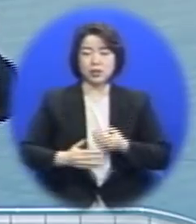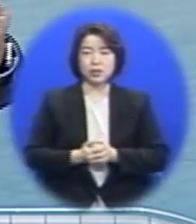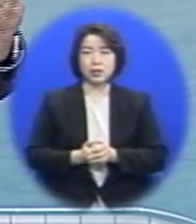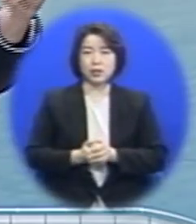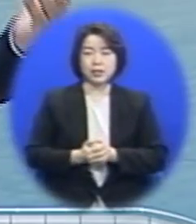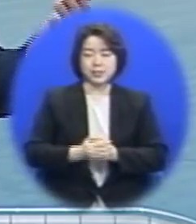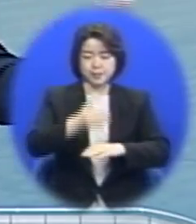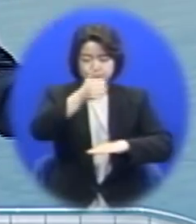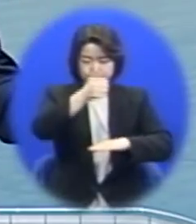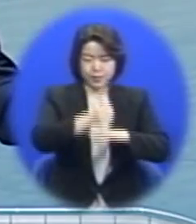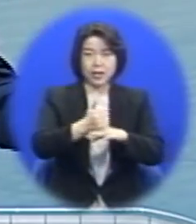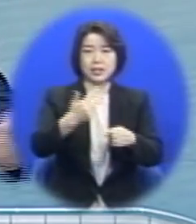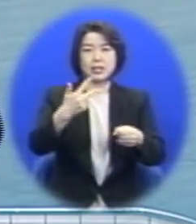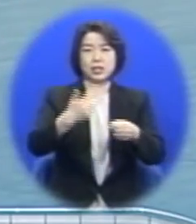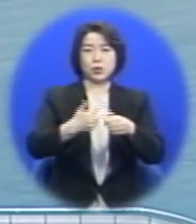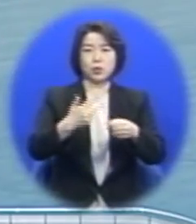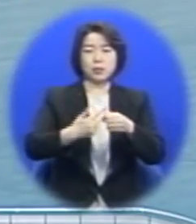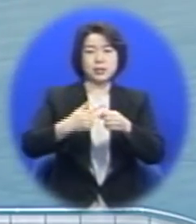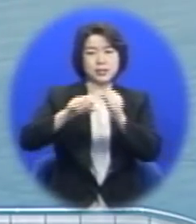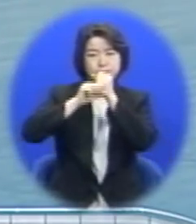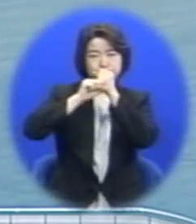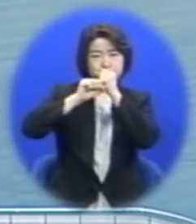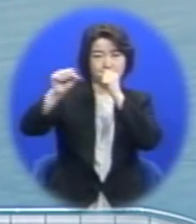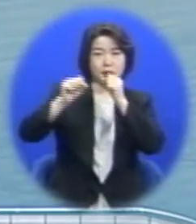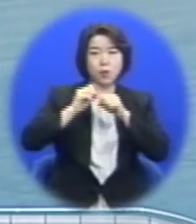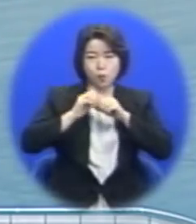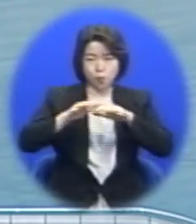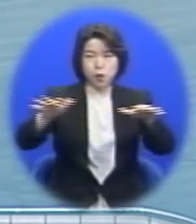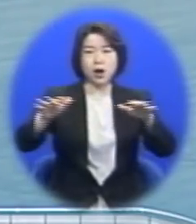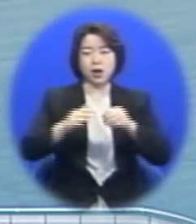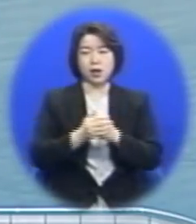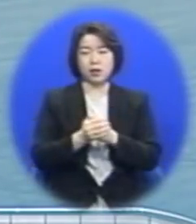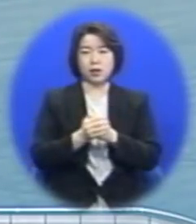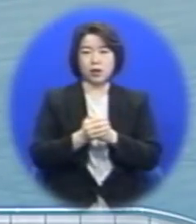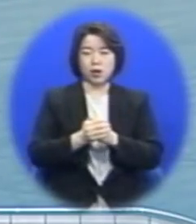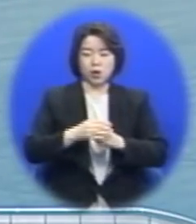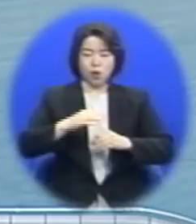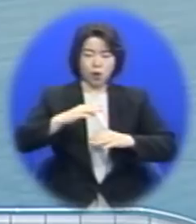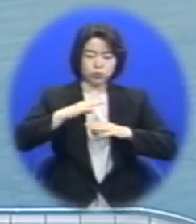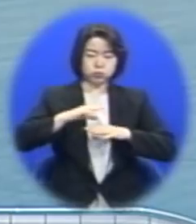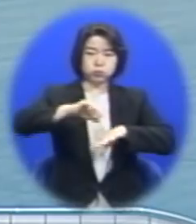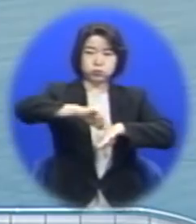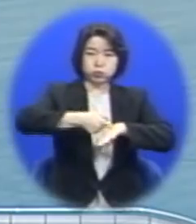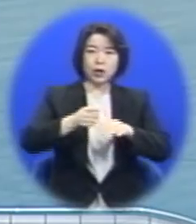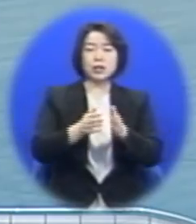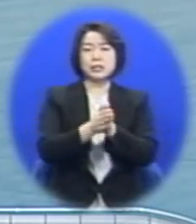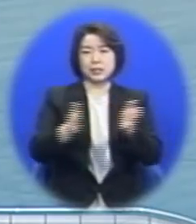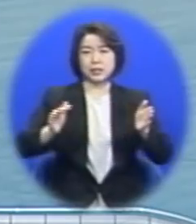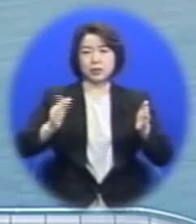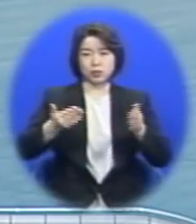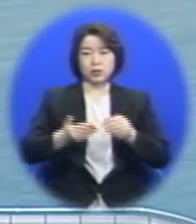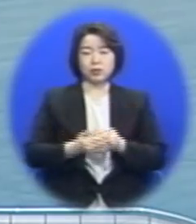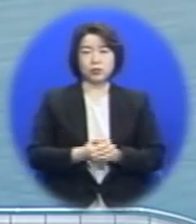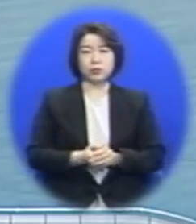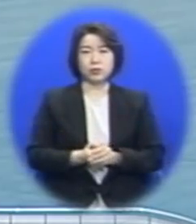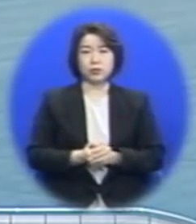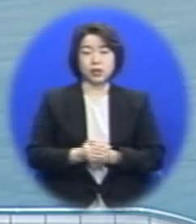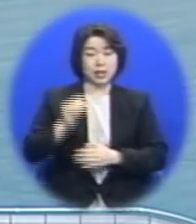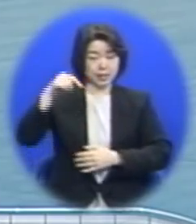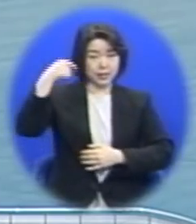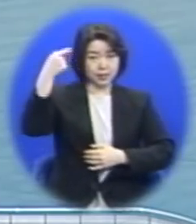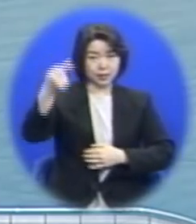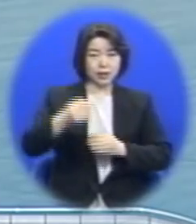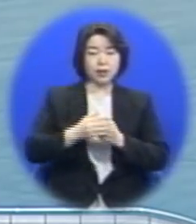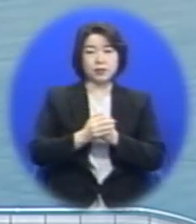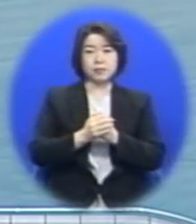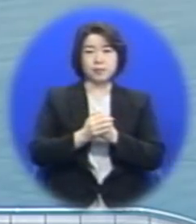드디어 마지막 일곱 번째 나팔이 울립니다. 무서운 재앙이 이제 시작이 되죠. 이제 다음